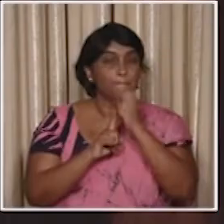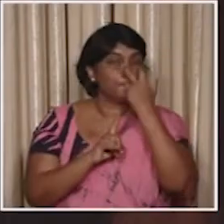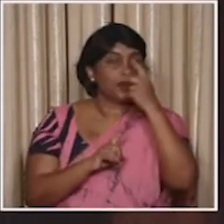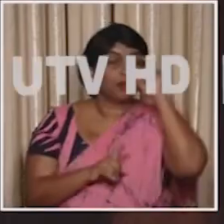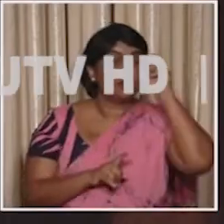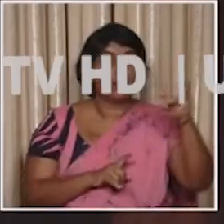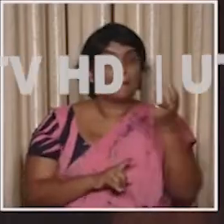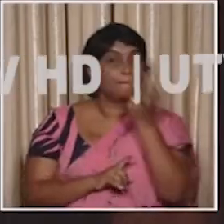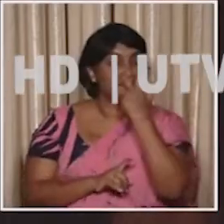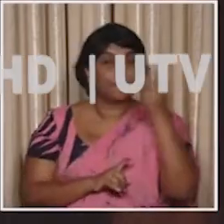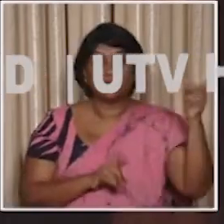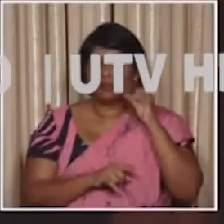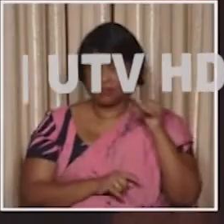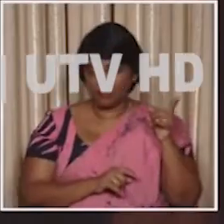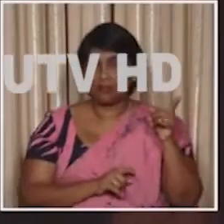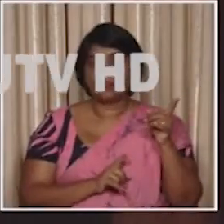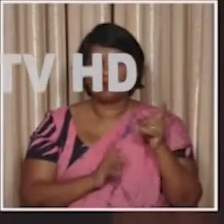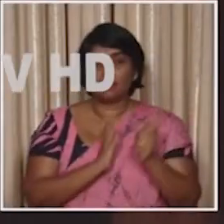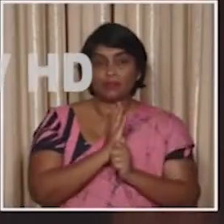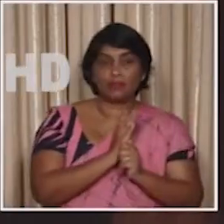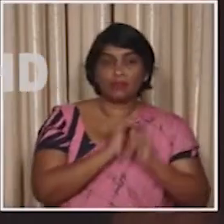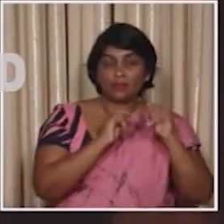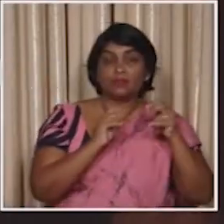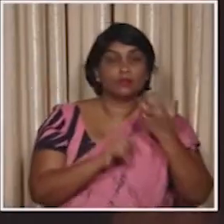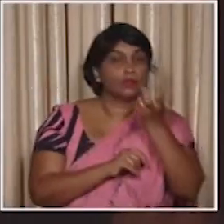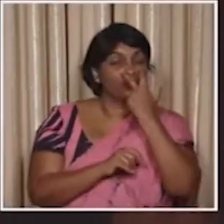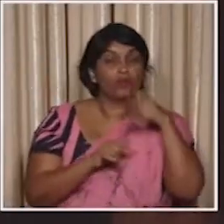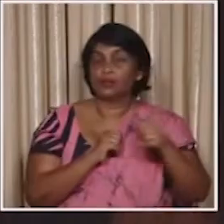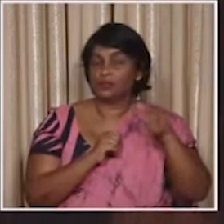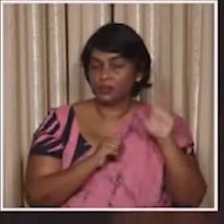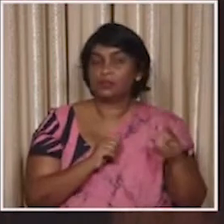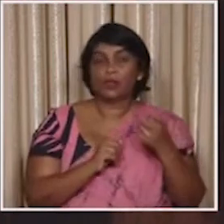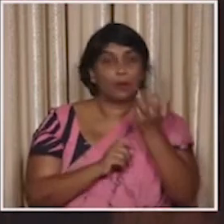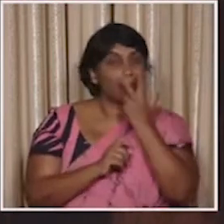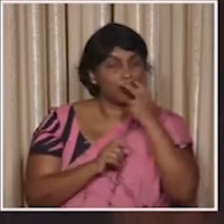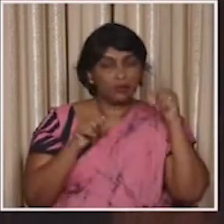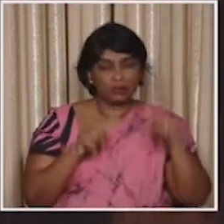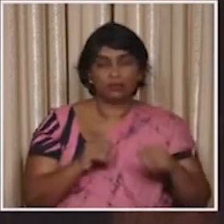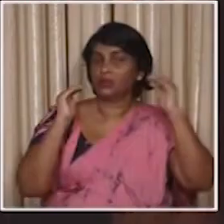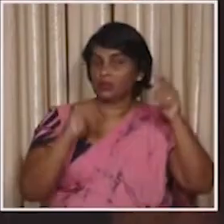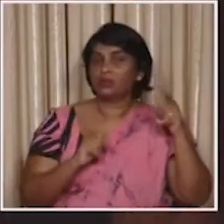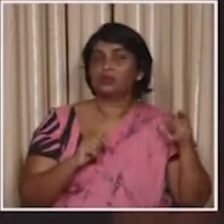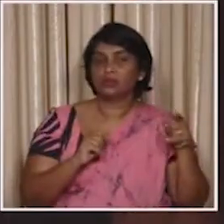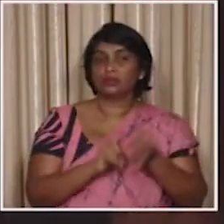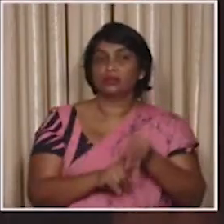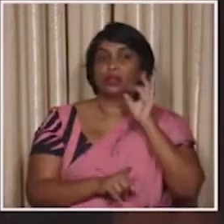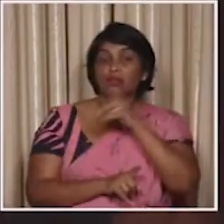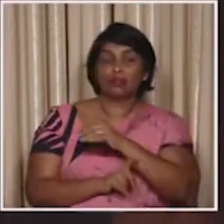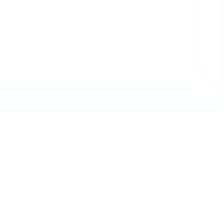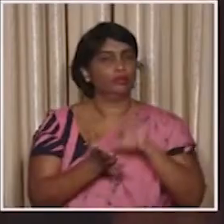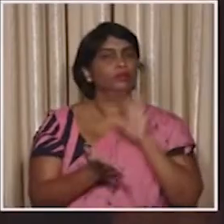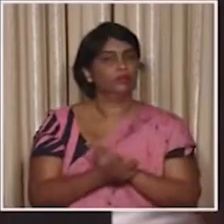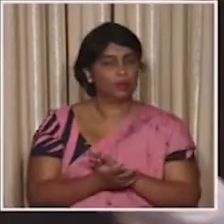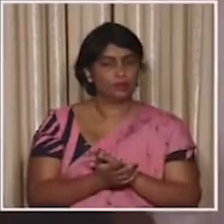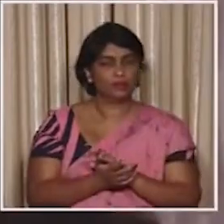බලන්න. පිලිපීනයේ හිටපු ජනාධිපතිතුමා පාතාලයට කරපු දේ අද පිලිපීනයේ හැදිලා තියෙන්නේ. පිලිපීනයේ අද මේ තත්ත්වෙට තියෙන්නේ ඒ ජනාධිපතිතුමා ගත්ත